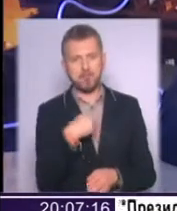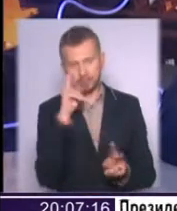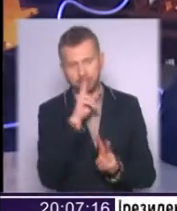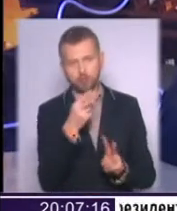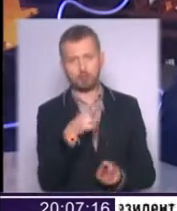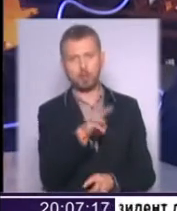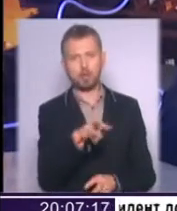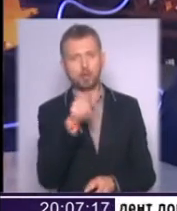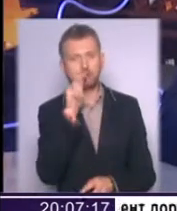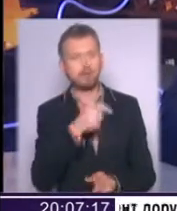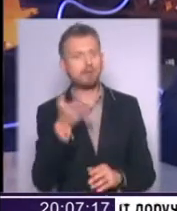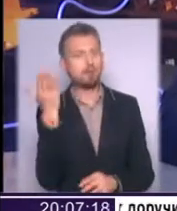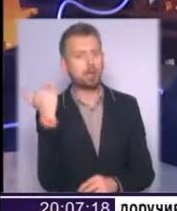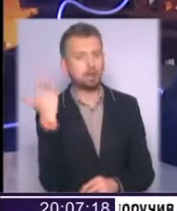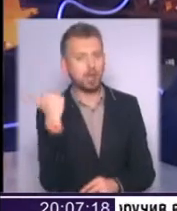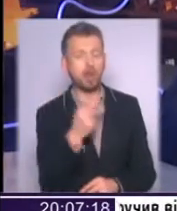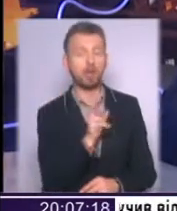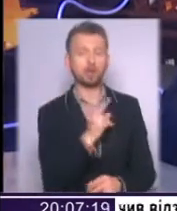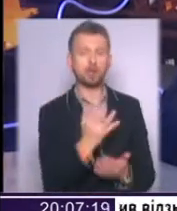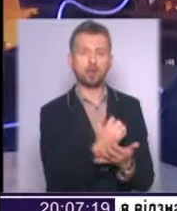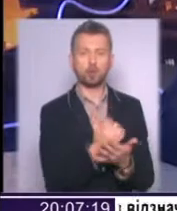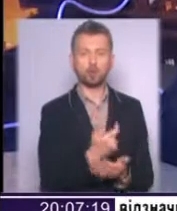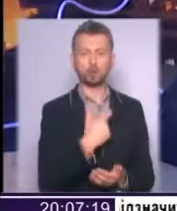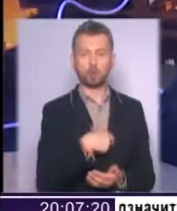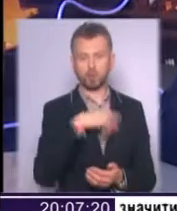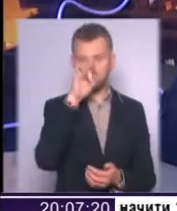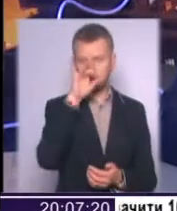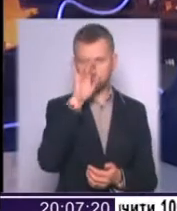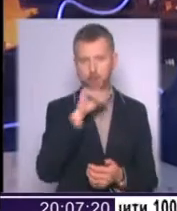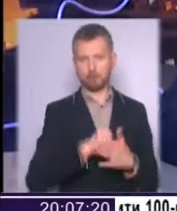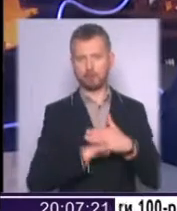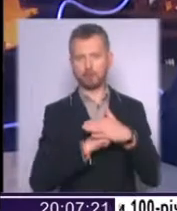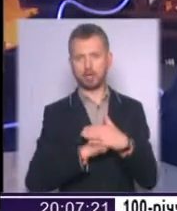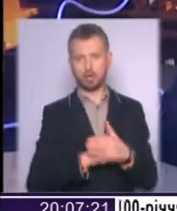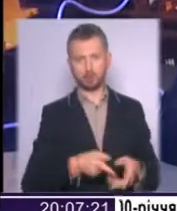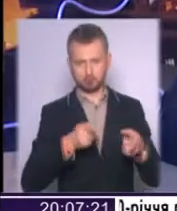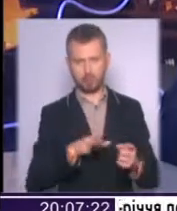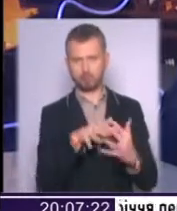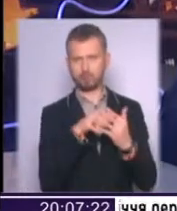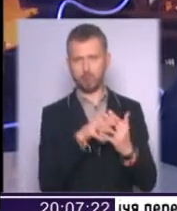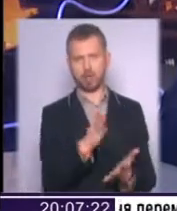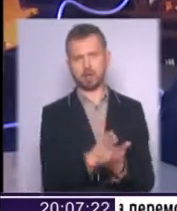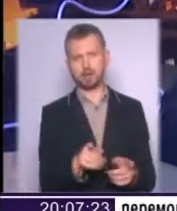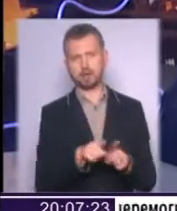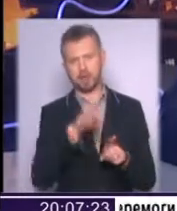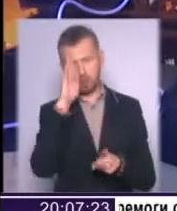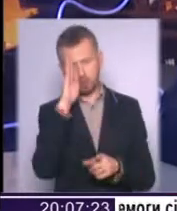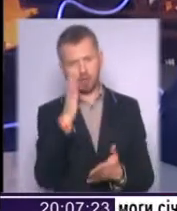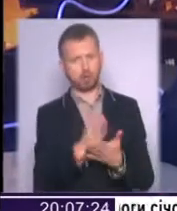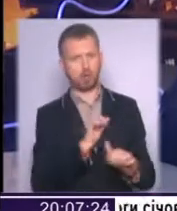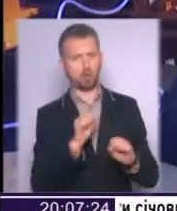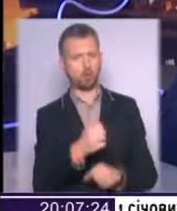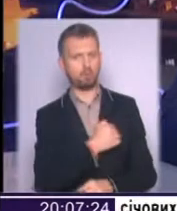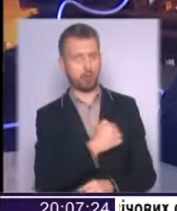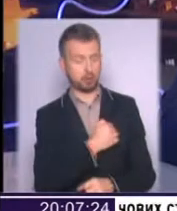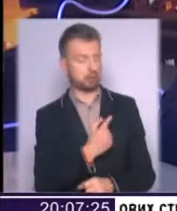мільйонів українців минуле. Хтось заробив собі репутацію і авторитет справді в боях. Є такі хлопці, є такі комбати. Я з великою